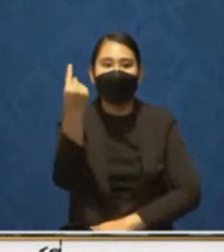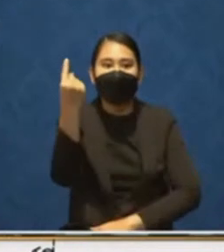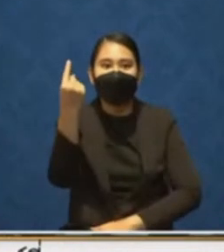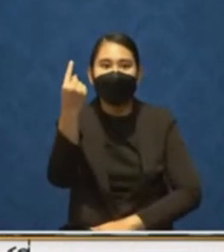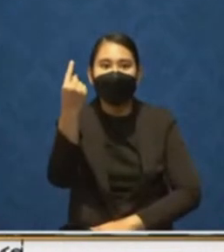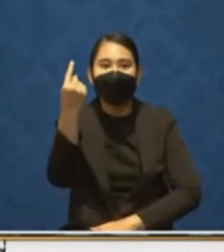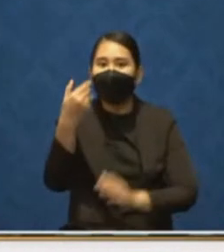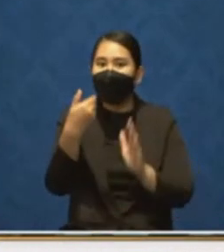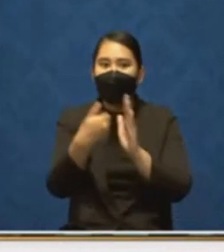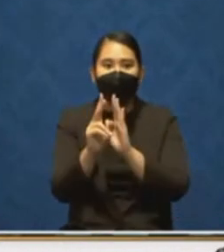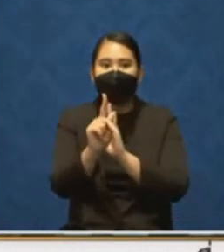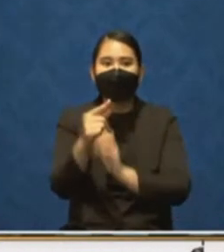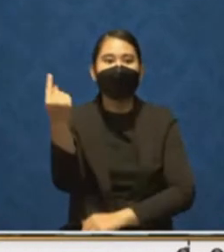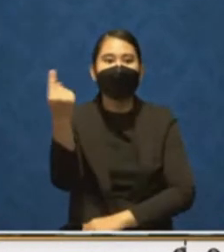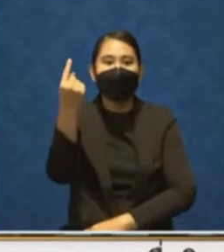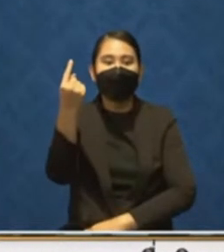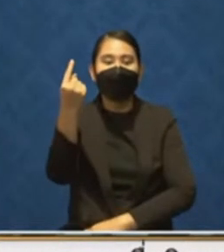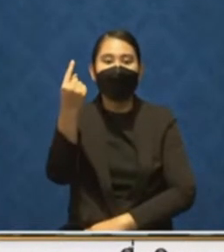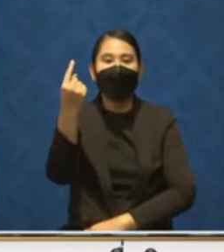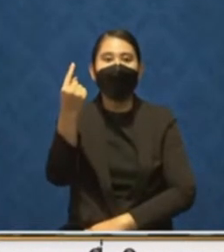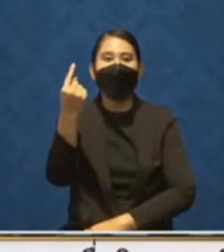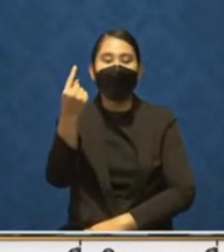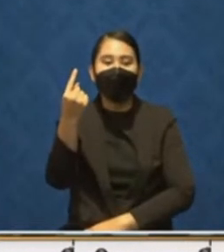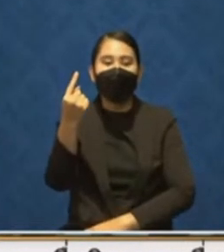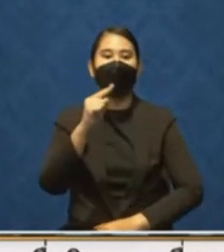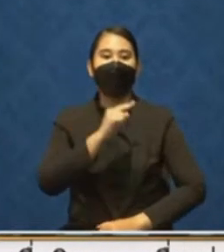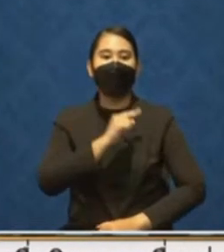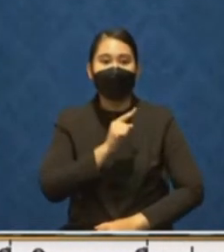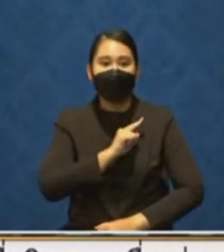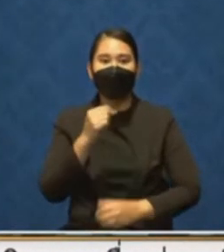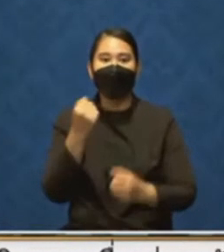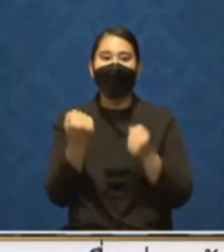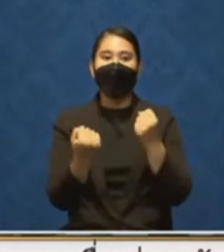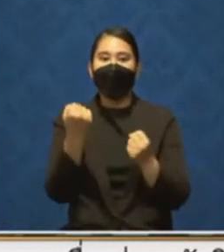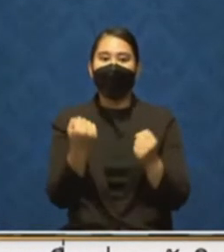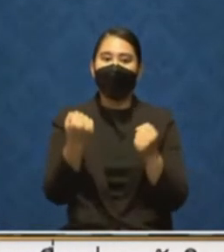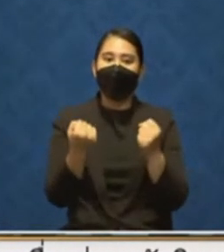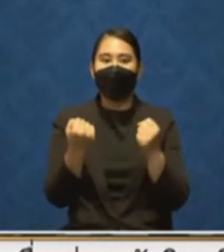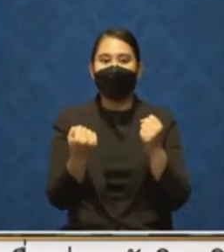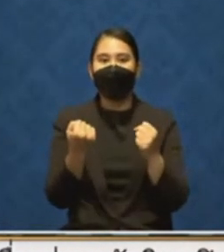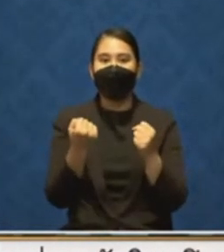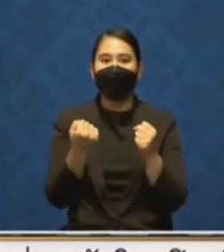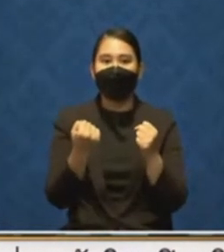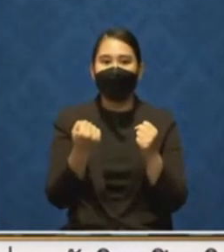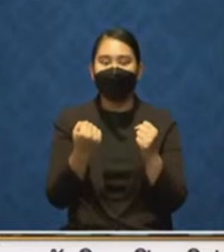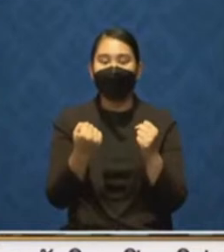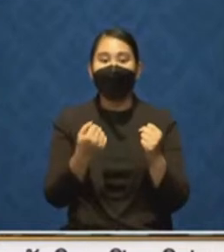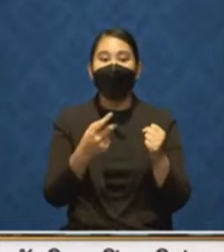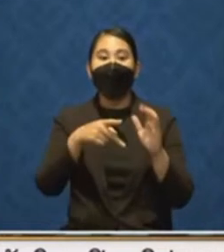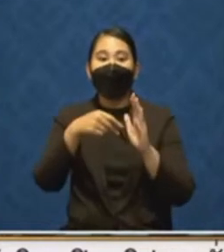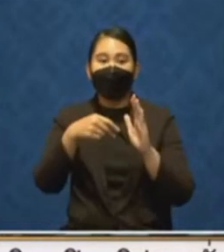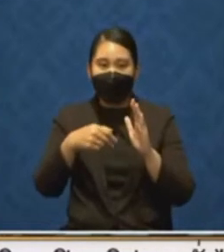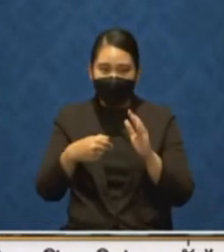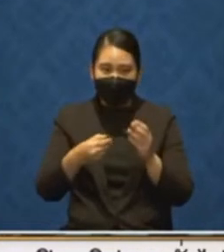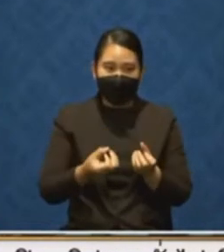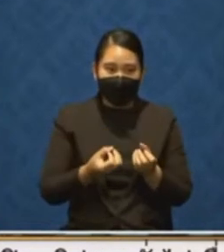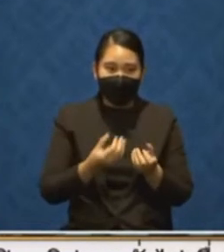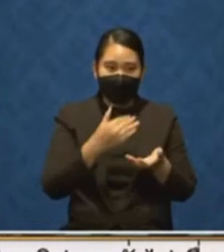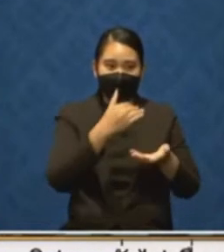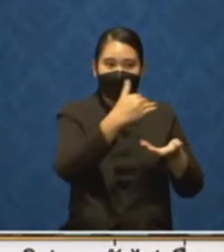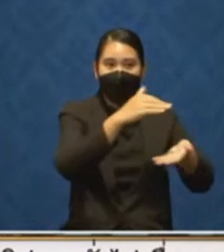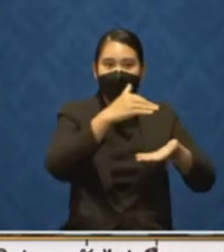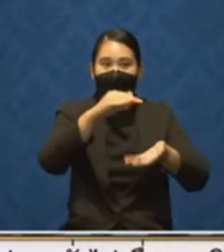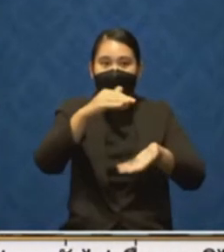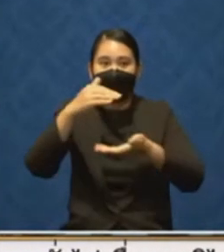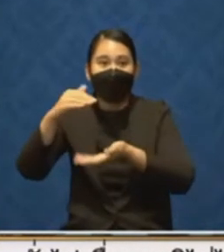ได้บริษัทใหญ่อยู่ขอนแก่นดีหน้าที่พี่ก็ขับรถไปส่งไอ้ขวดทั้งว่าเนี่ย 12เขตทั่วประเทศไทย